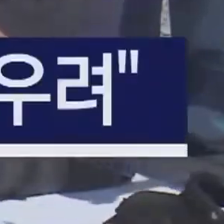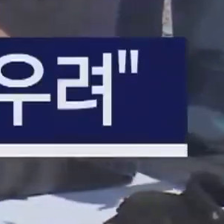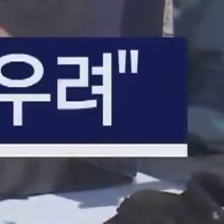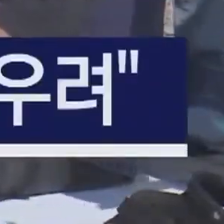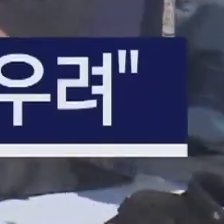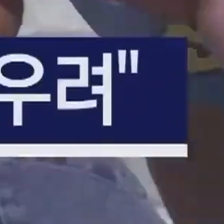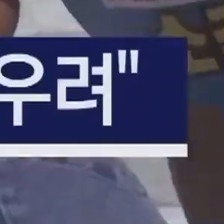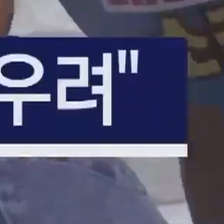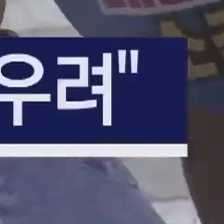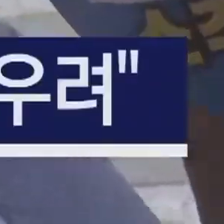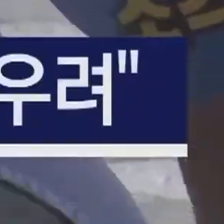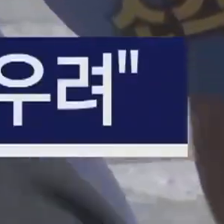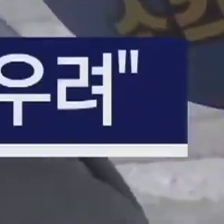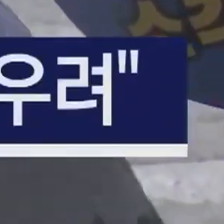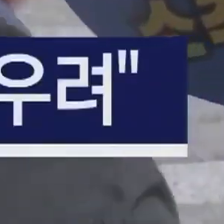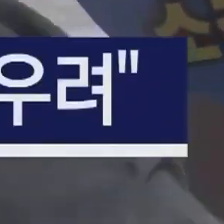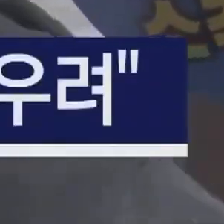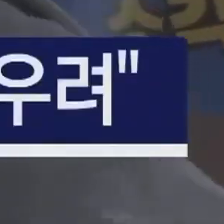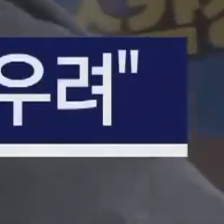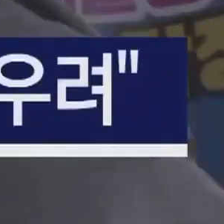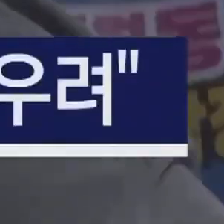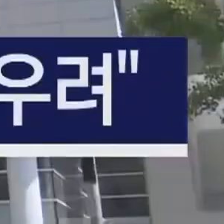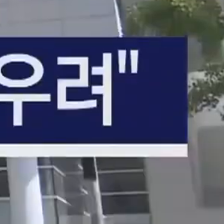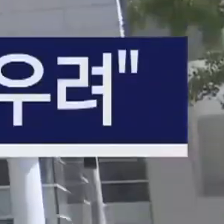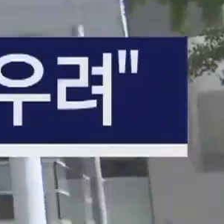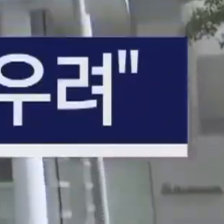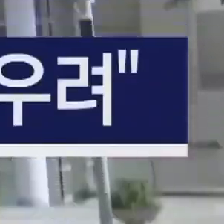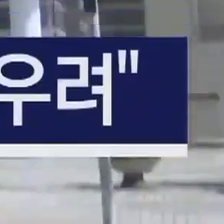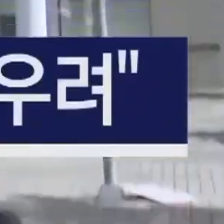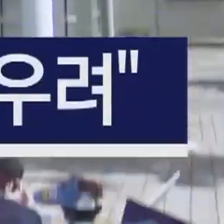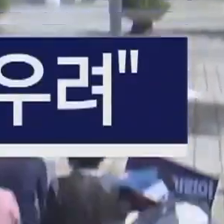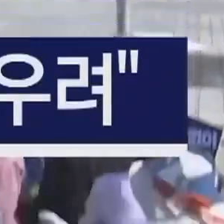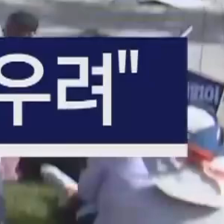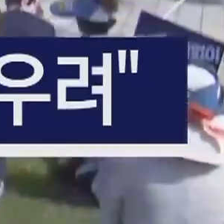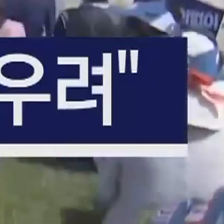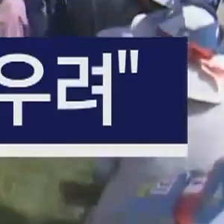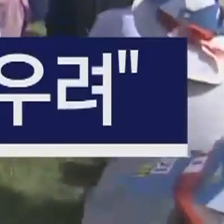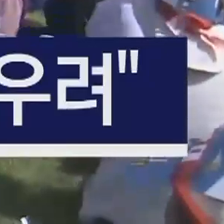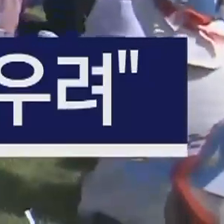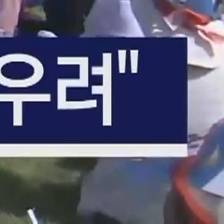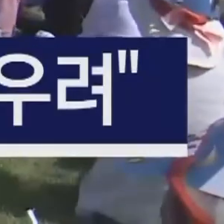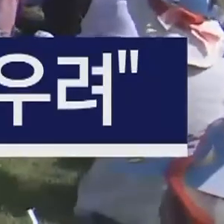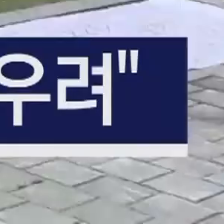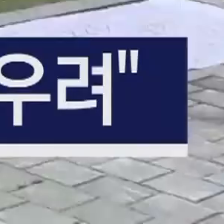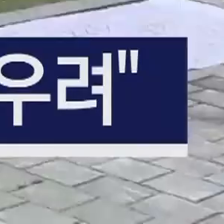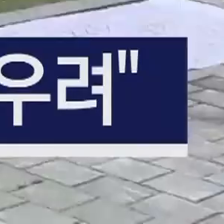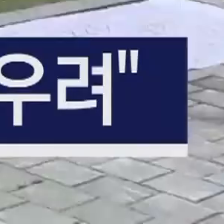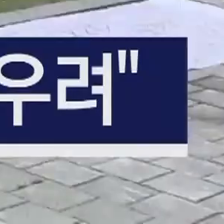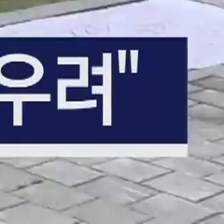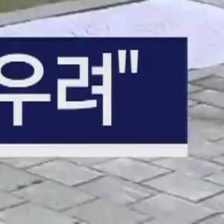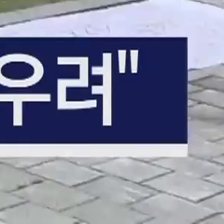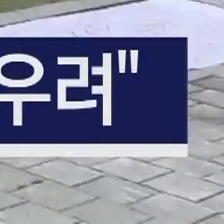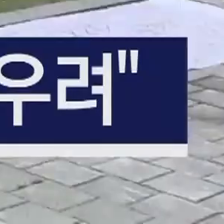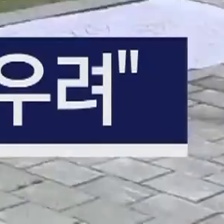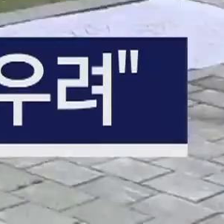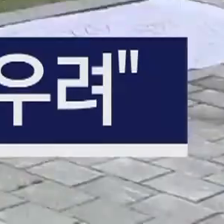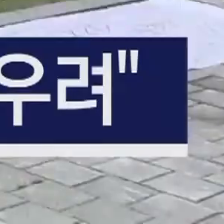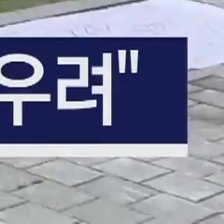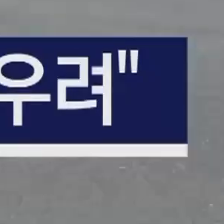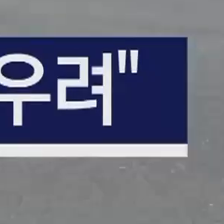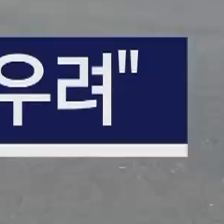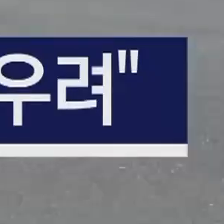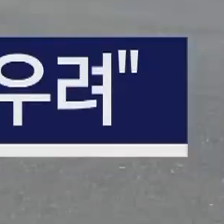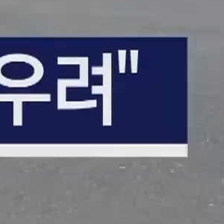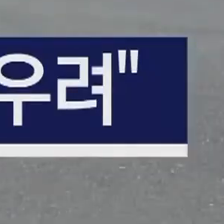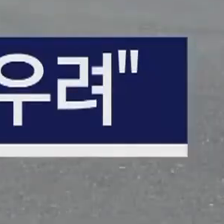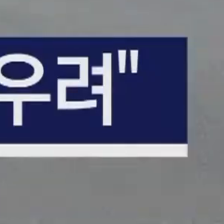광주시의 소각장 유치 공모에 응한 매월동 주민들이 삭발 투쟁을 하는 등 반대 입장을 나타냈습니다. 공모에 참여한 세 곳 모두